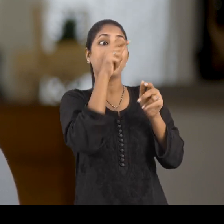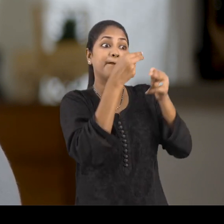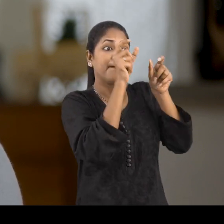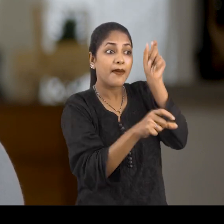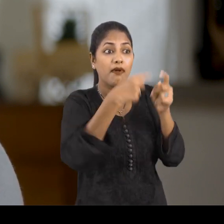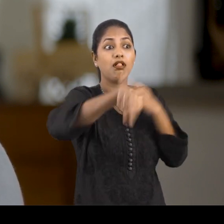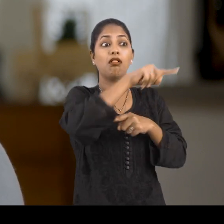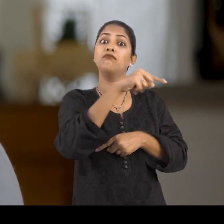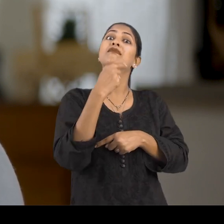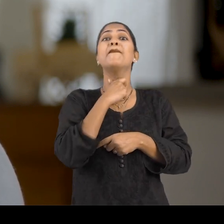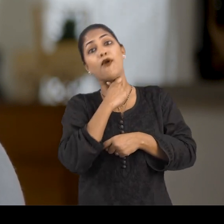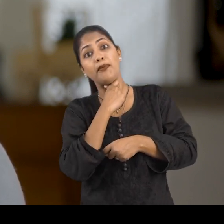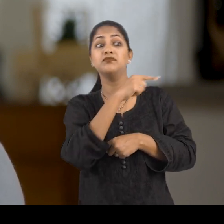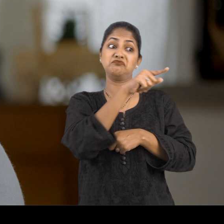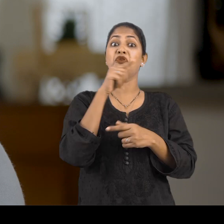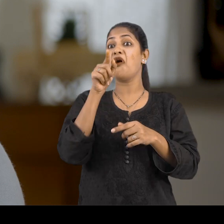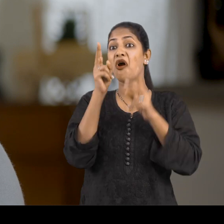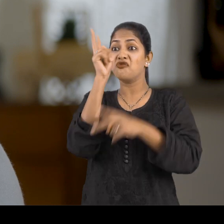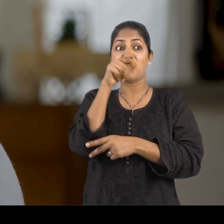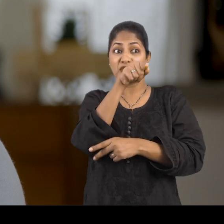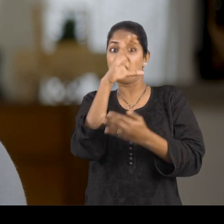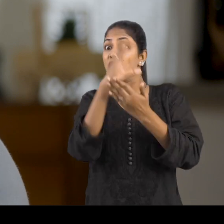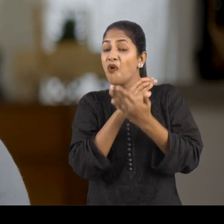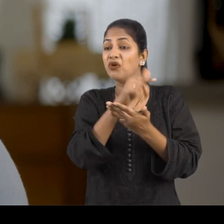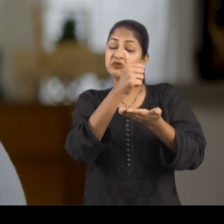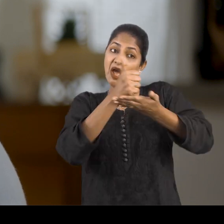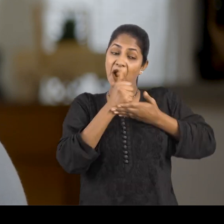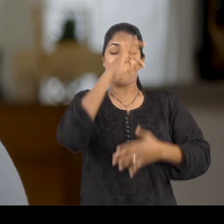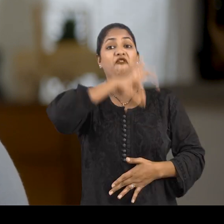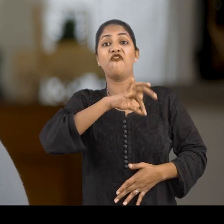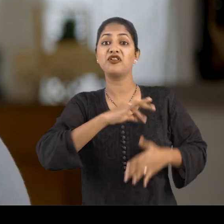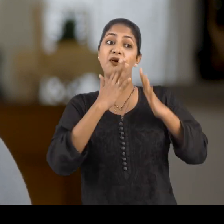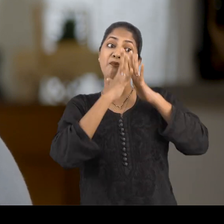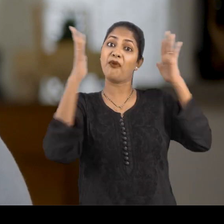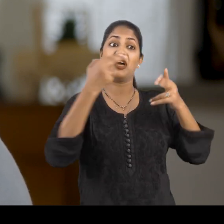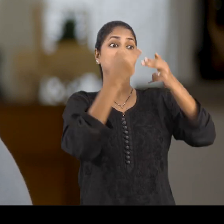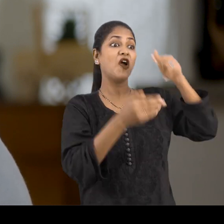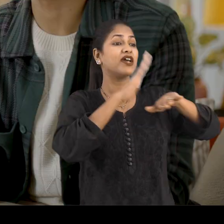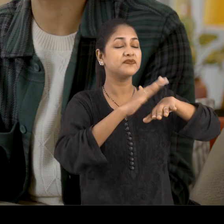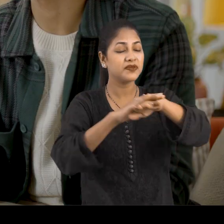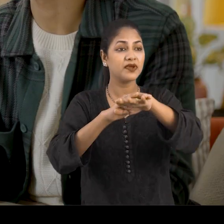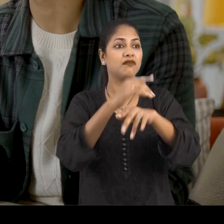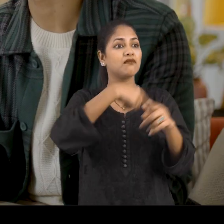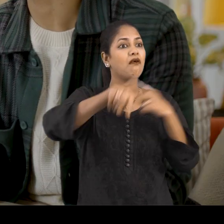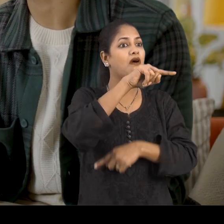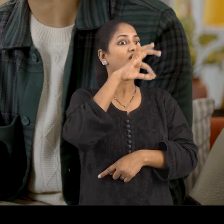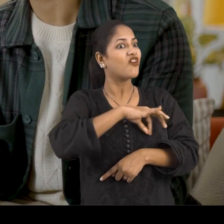நிறைய பேரு அவங்களோட ட்ரைனிங் கோர்சஸ்ல இருந்து நிறைய பணம் சம்பாதிச்சேன்னு அந்த விளம்பரத்துல போட்டிருந்தாங்க. அதுக்கான ப்ரூஃபும் இருந்துச்சு.